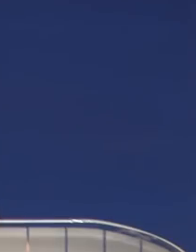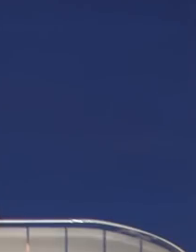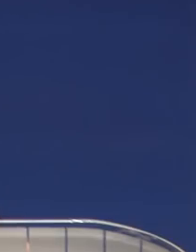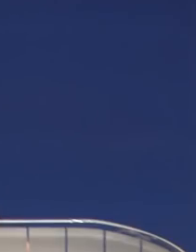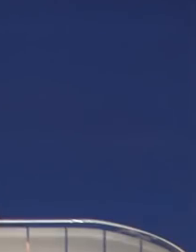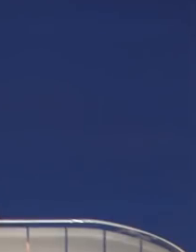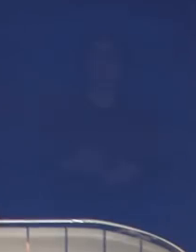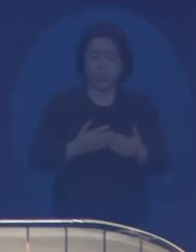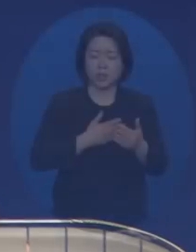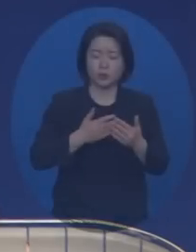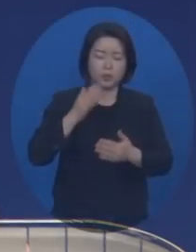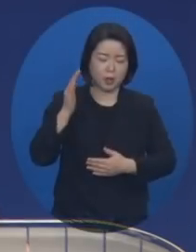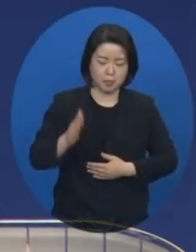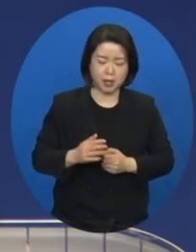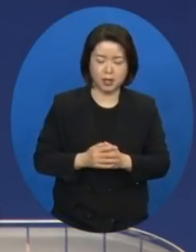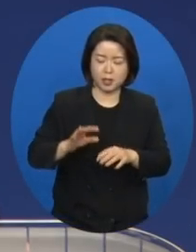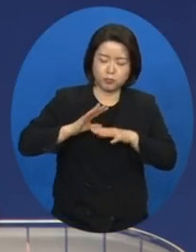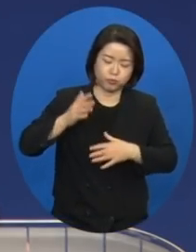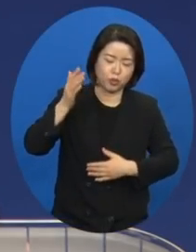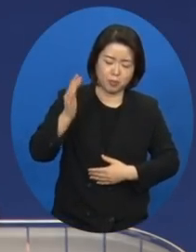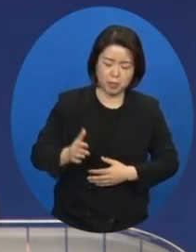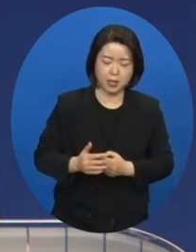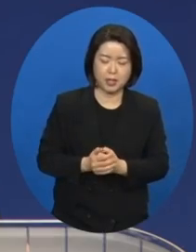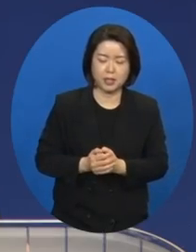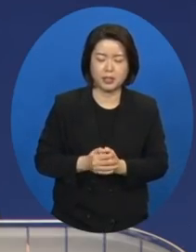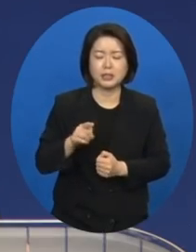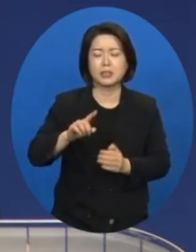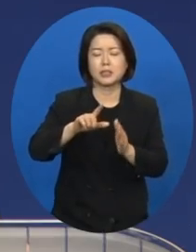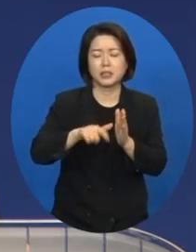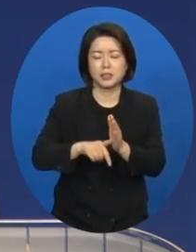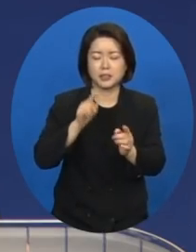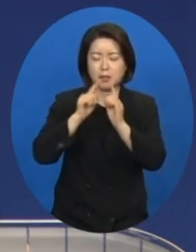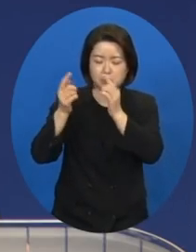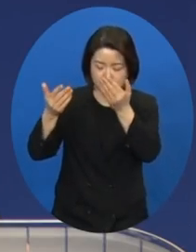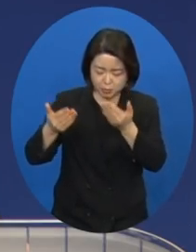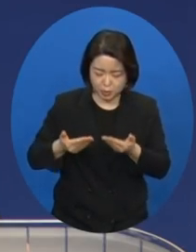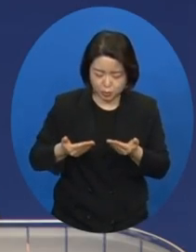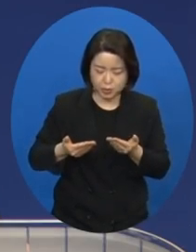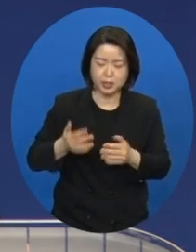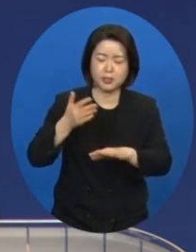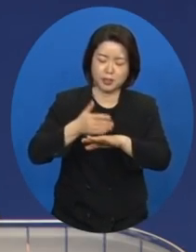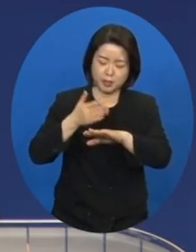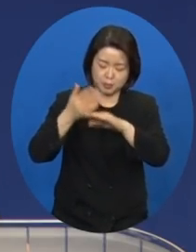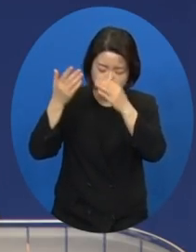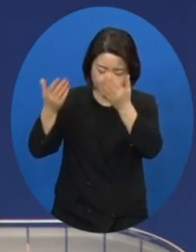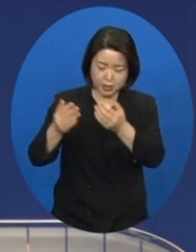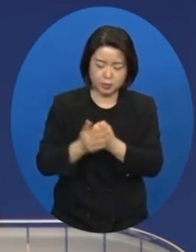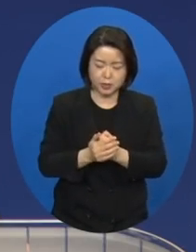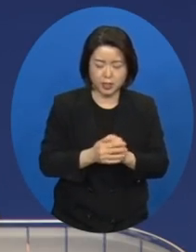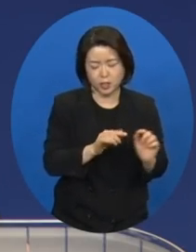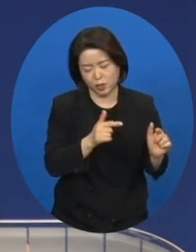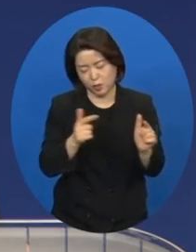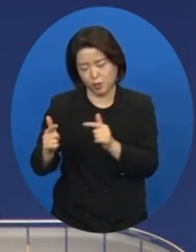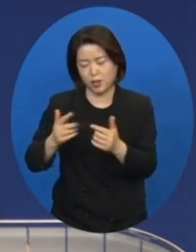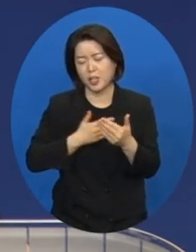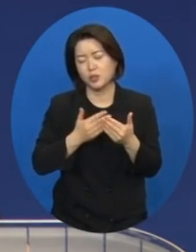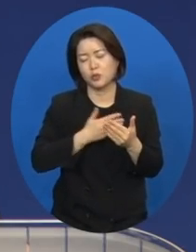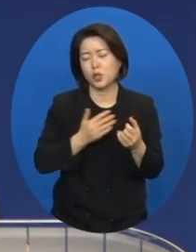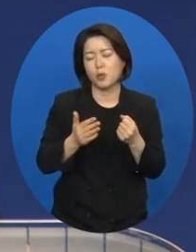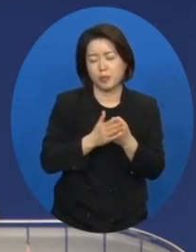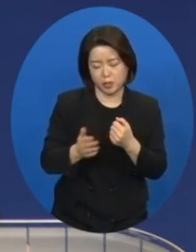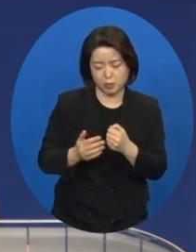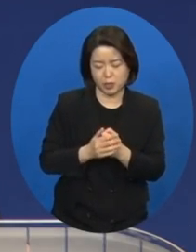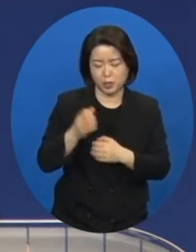두려워 말라, 무서워 말라. 주님 이 시간에 말씀해 주시니 감사합니다. 이런저런 두려움으로